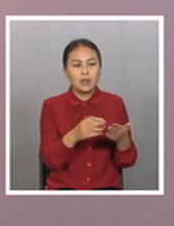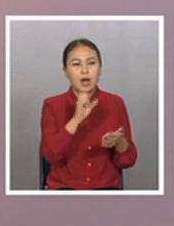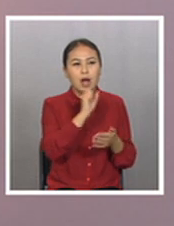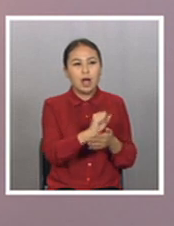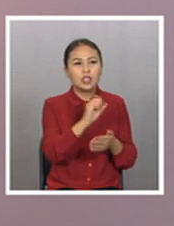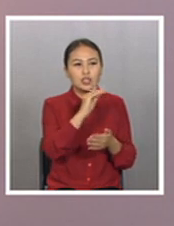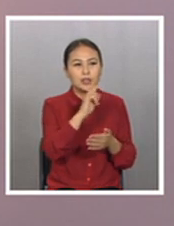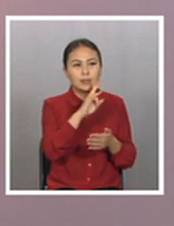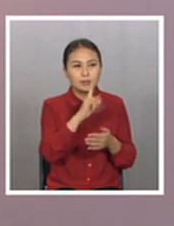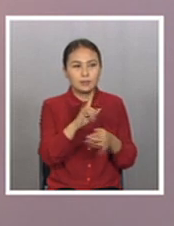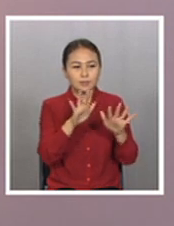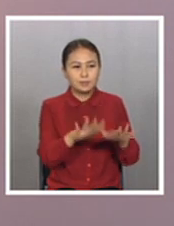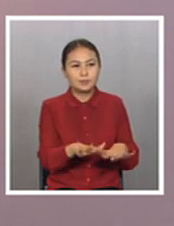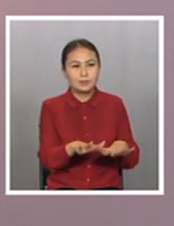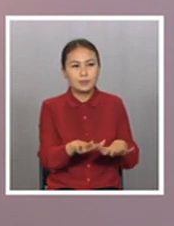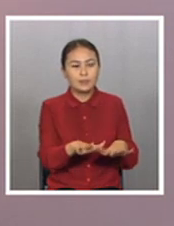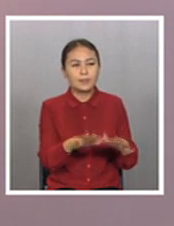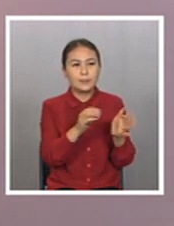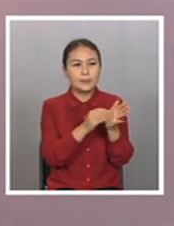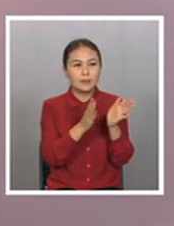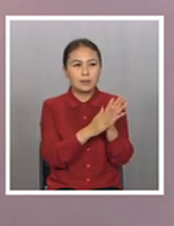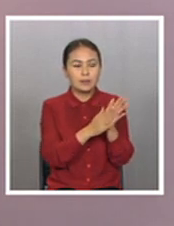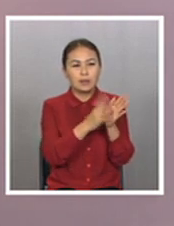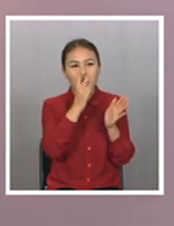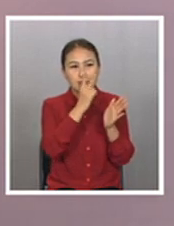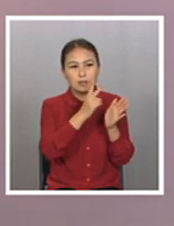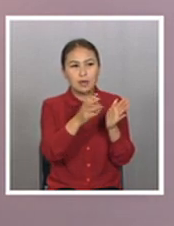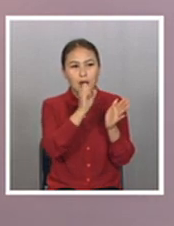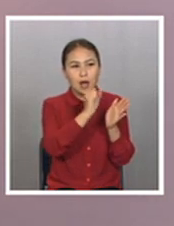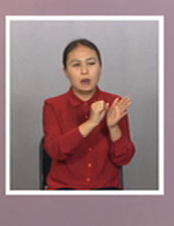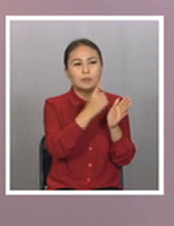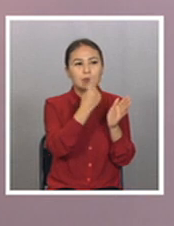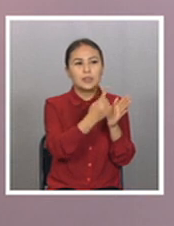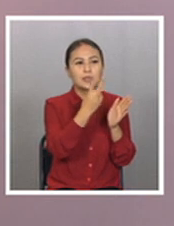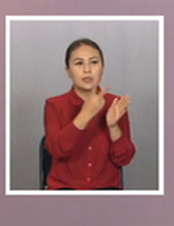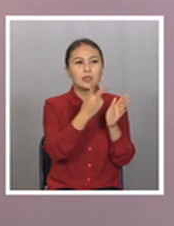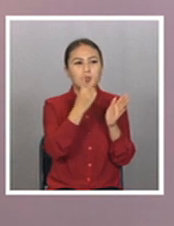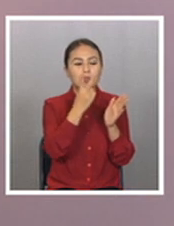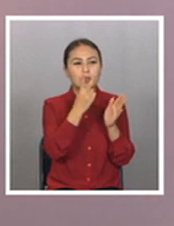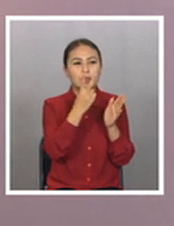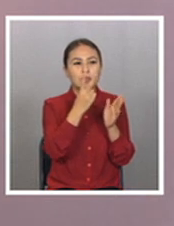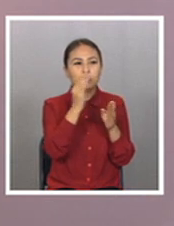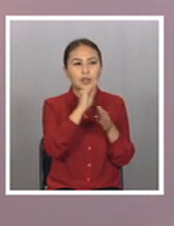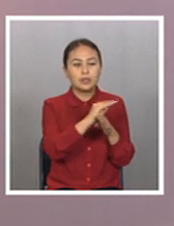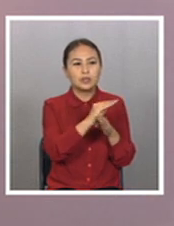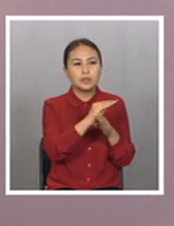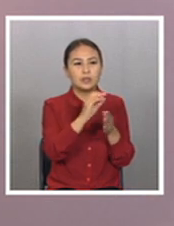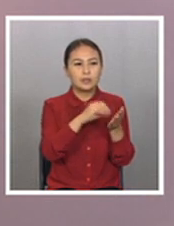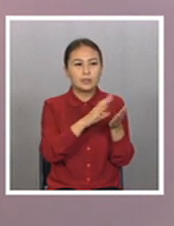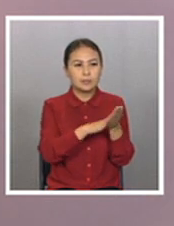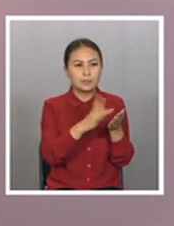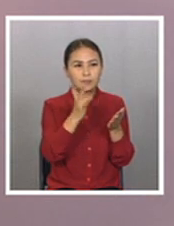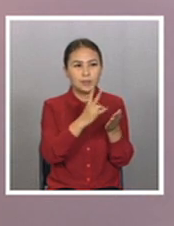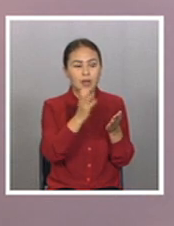жиынына тиісті элементтерді қарастырамыз. А жиынына 1 және 2 цифрлары тиісті.